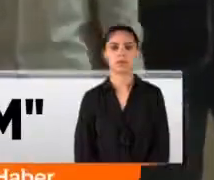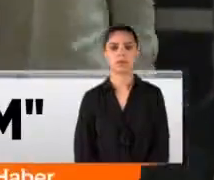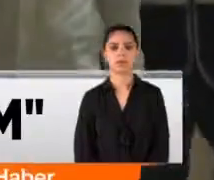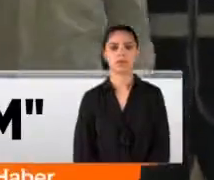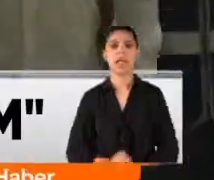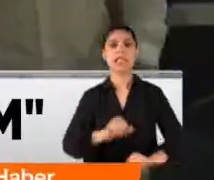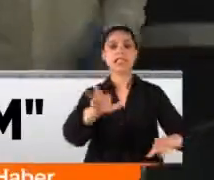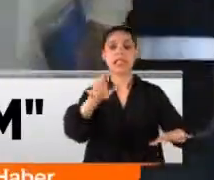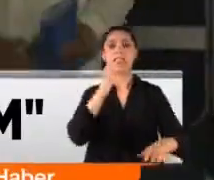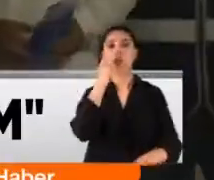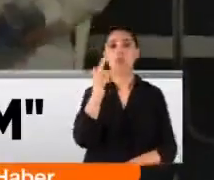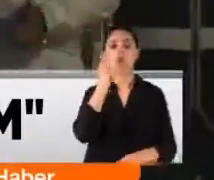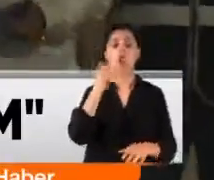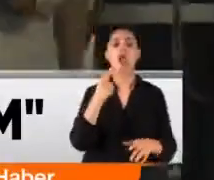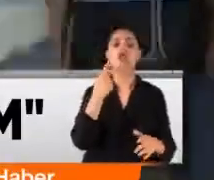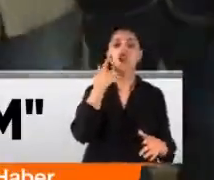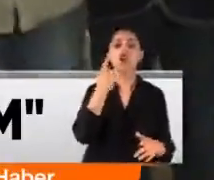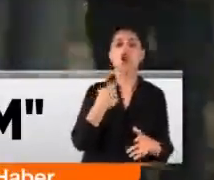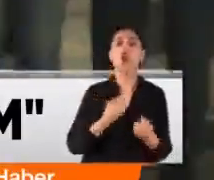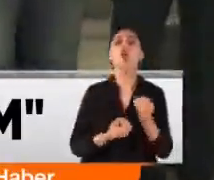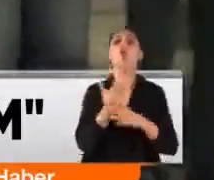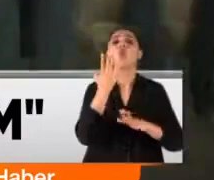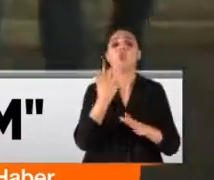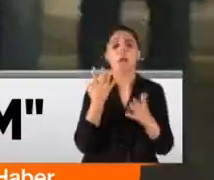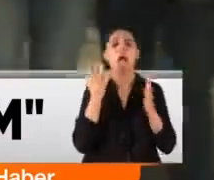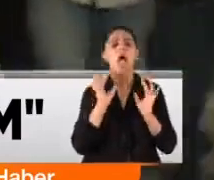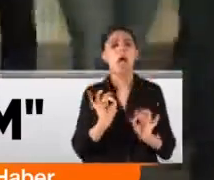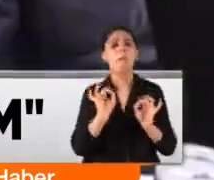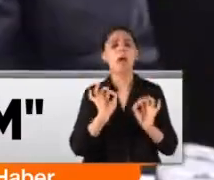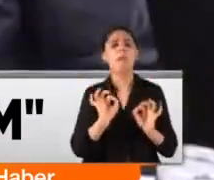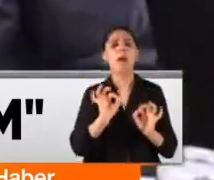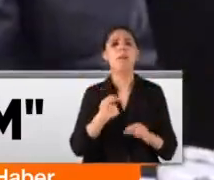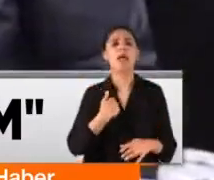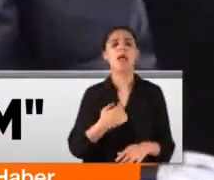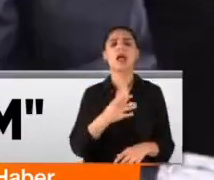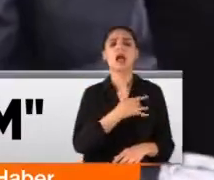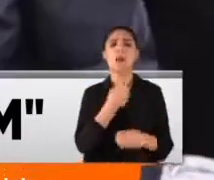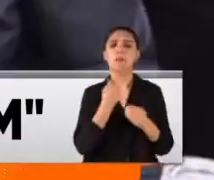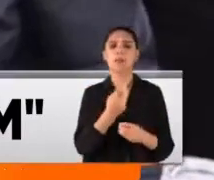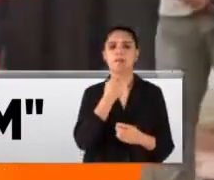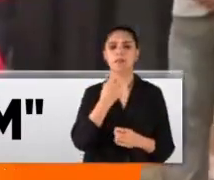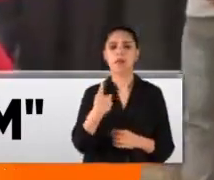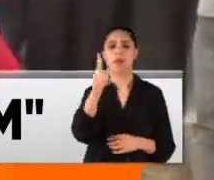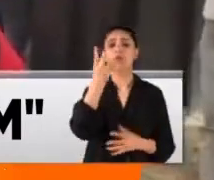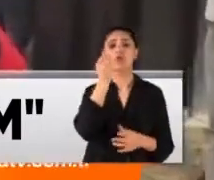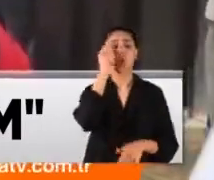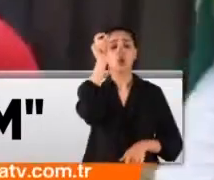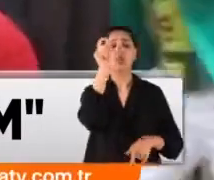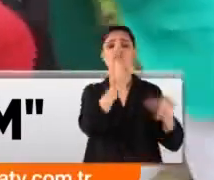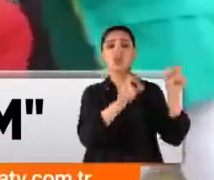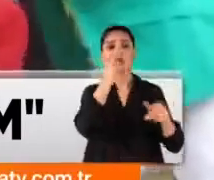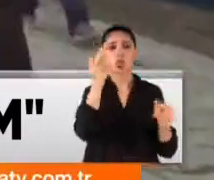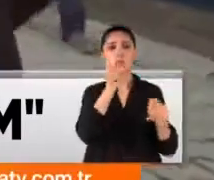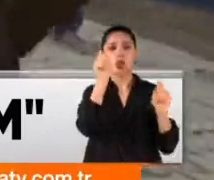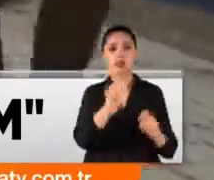sistemi dolandırıcılık amacıyla kurmadım her zaman iyi niyetli davrandım binlerce kişiyi dolandıran Çiftlik Bank'ın kurucusu